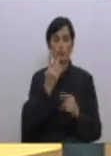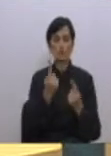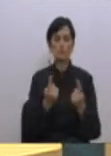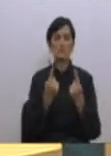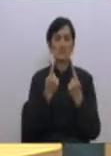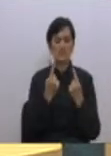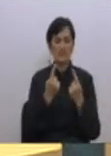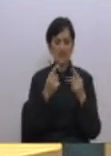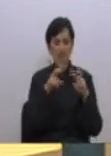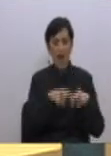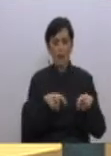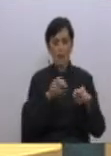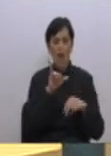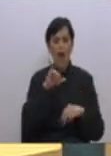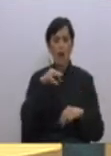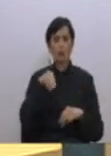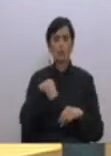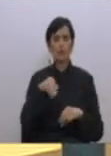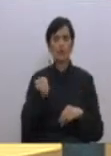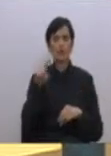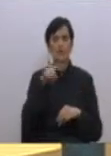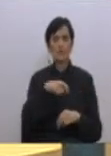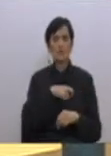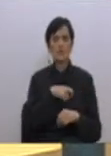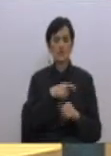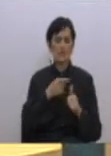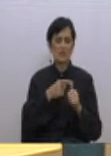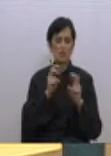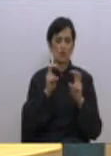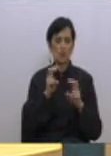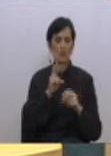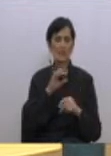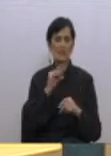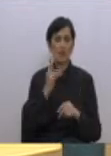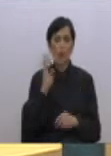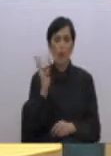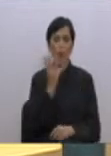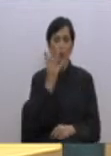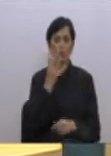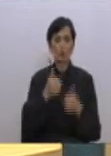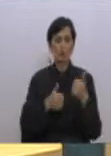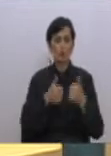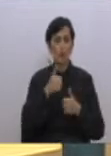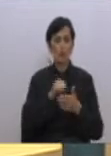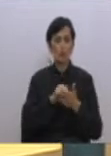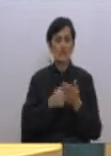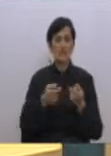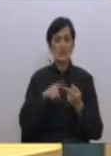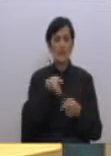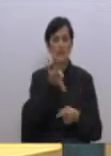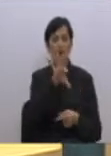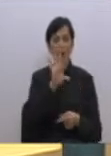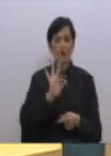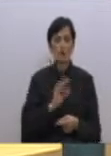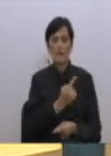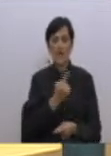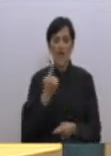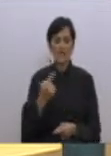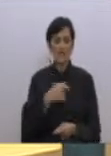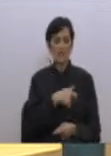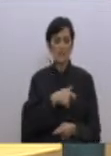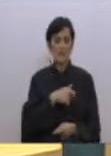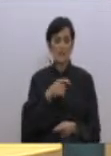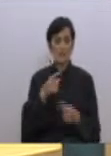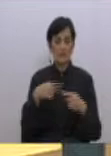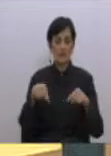მსხვილი აუდიტორული ფირმიდან, ეგრეთ წოდებული დიდი ოთხეულიდან კონკურსის საბოძველზე არჩეული ერთ-ერთი ფირმა, რითაც